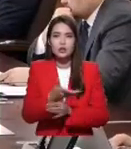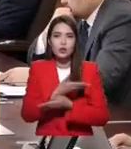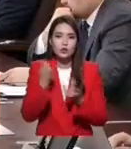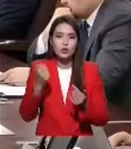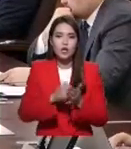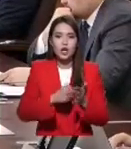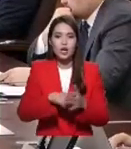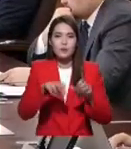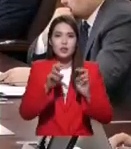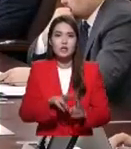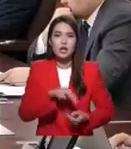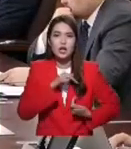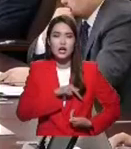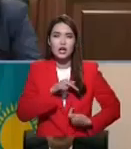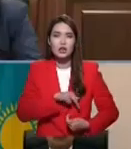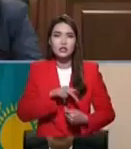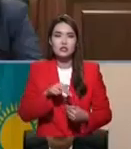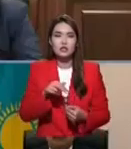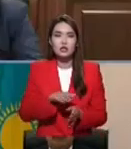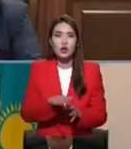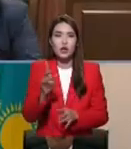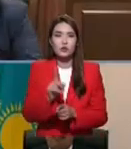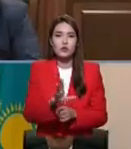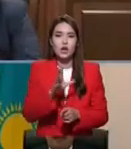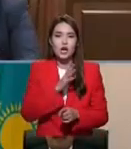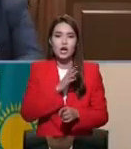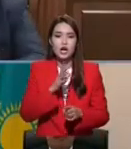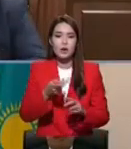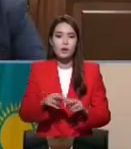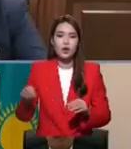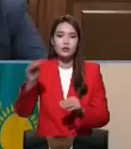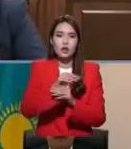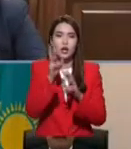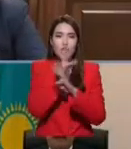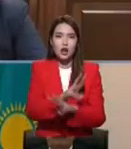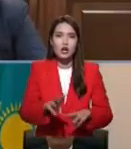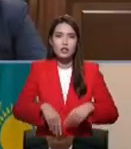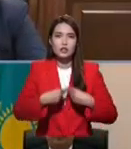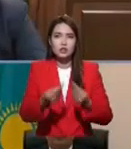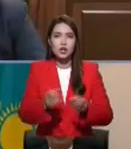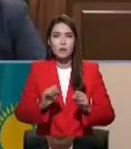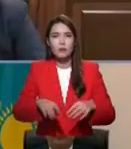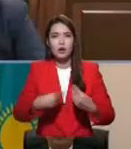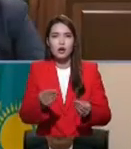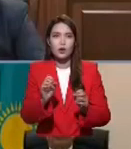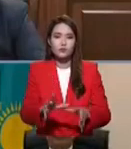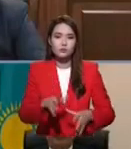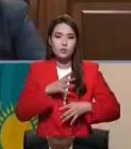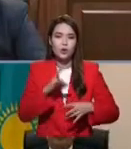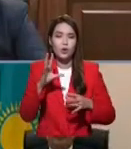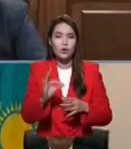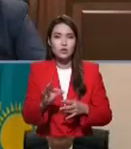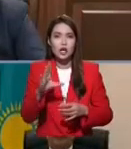қызметтерге қойылатын талаптар белгіленген. Бұл қосымша транзит көлемін тартуға мүмкіндік берер еді. Алайда